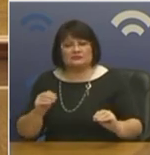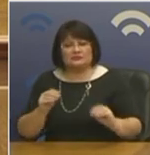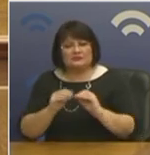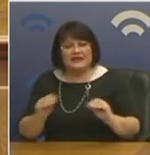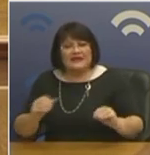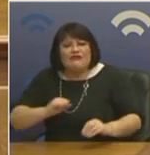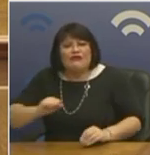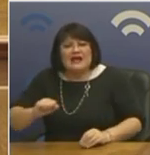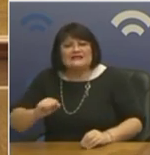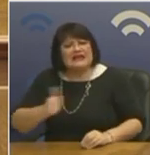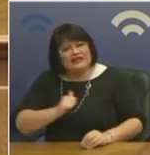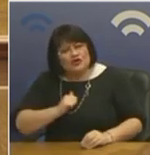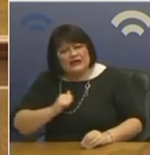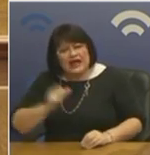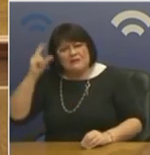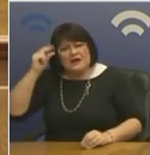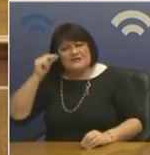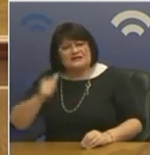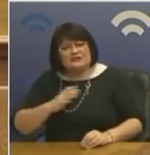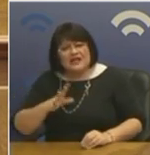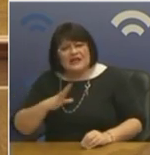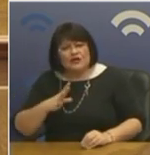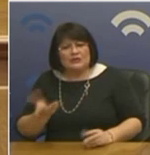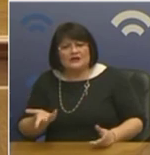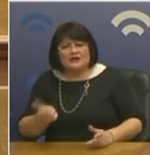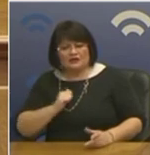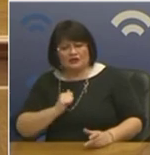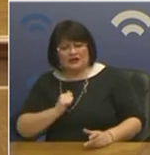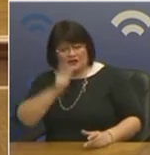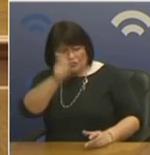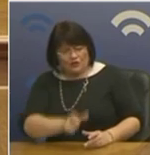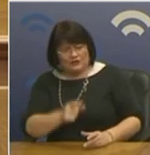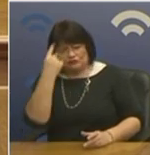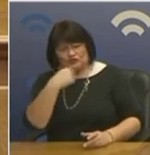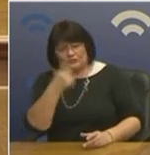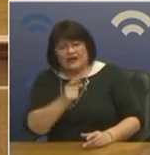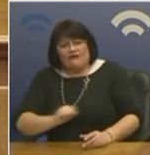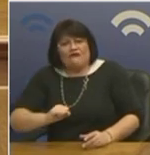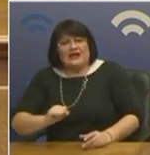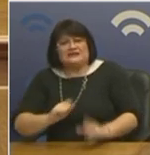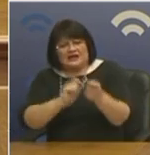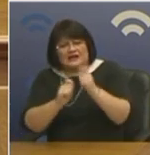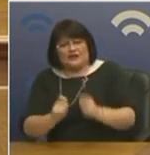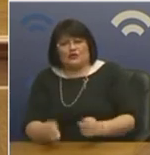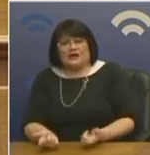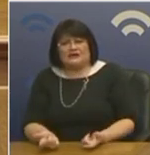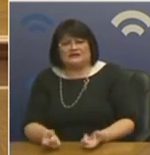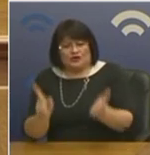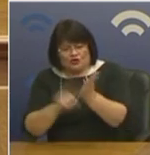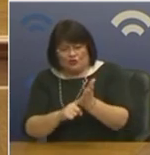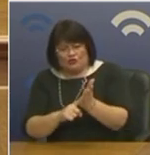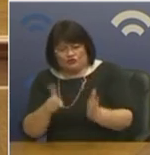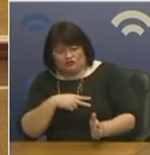Γιατί φοβηθήκατε, κύριε συνάδελφοι? Δεν είστε υπέρ της ιδιωτικής παιδείας, κύριε Πρωθυπουργέ, ο ίδιος προσωπικά εσείς? Τι σας φοβίζει και δεν το νομοθετείτε